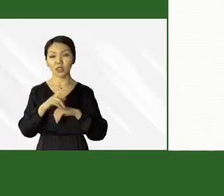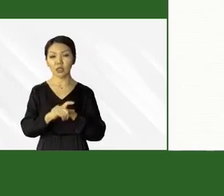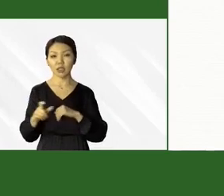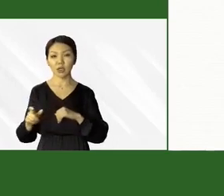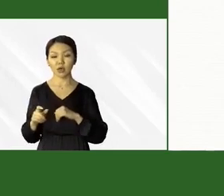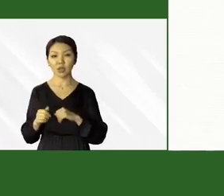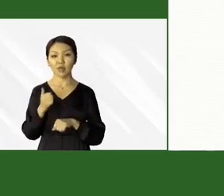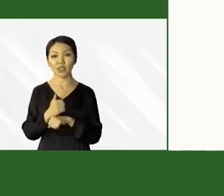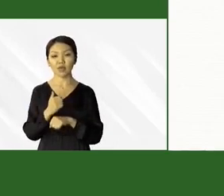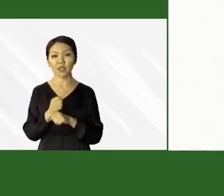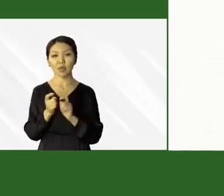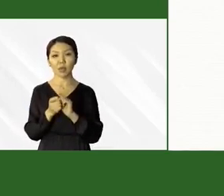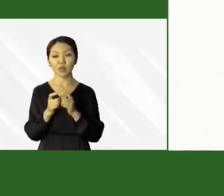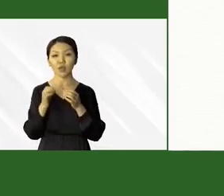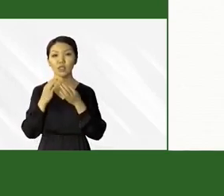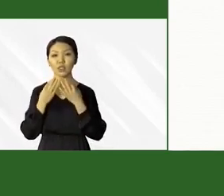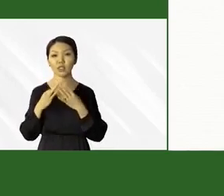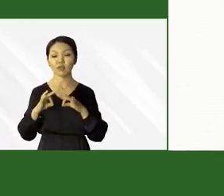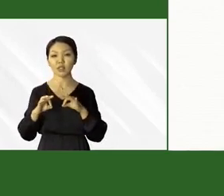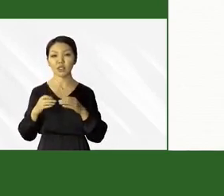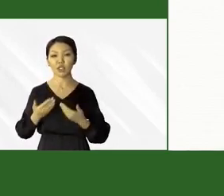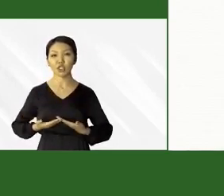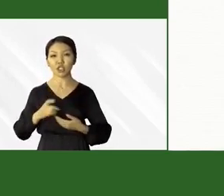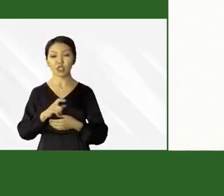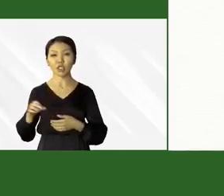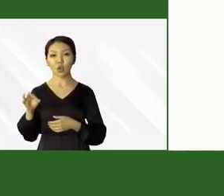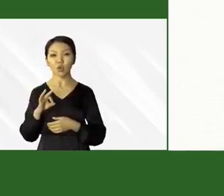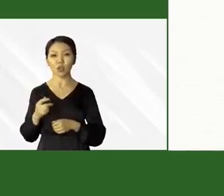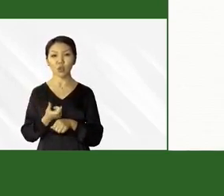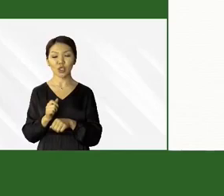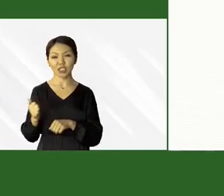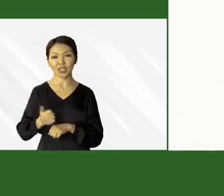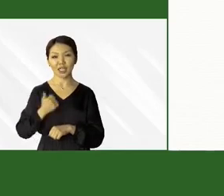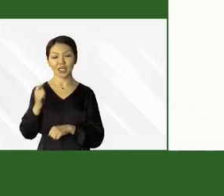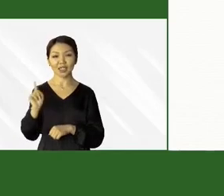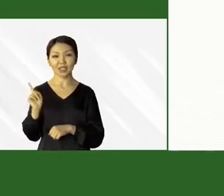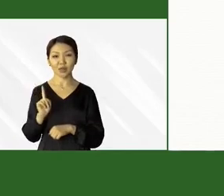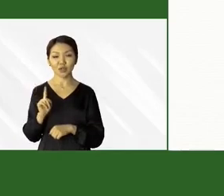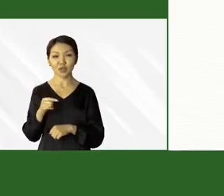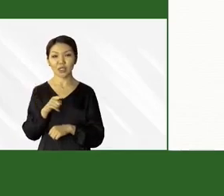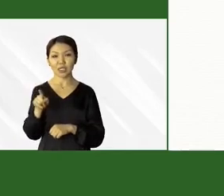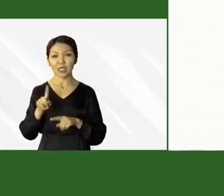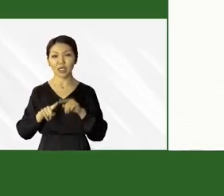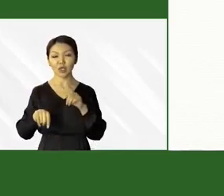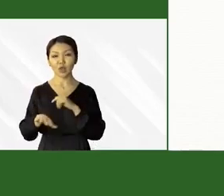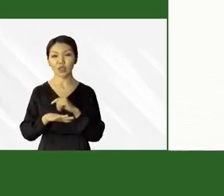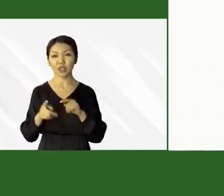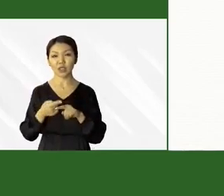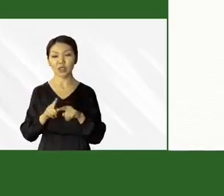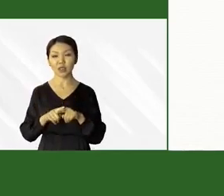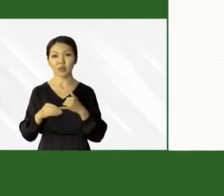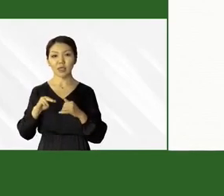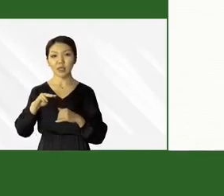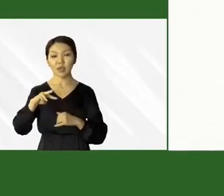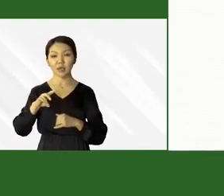борьбу за его независимость. Жители области – очень гордятся тем, что их родина – это земля